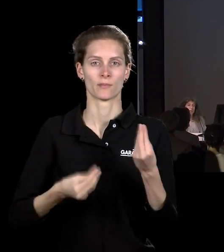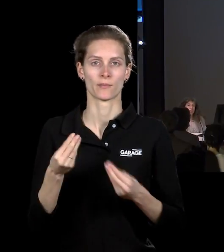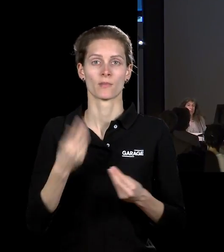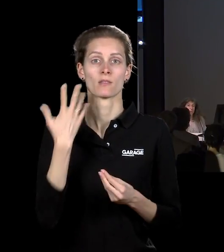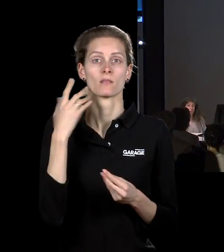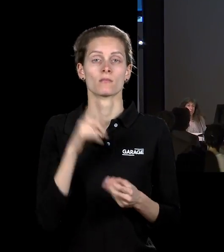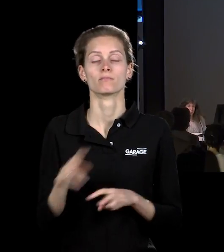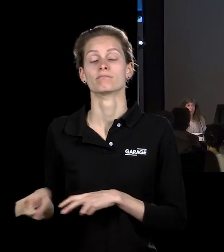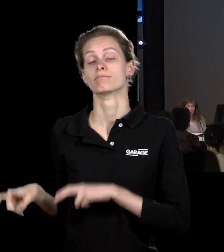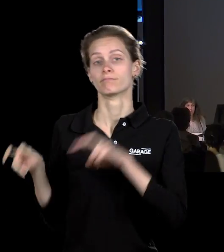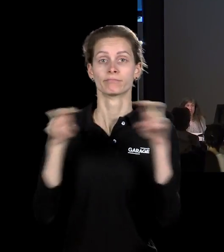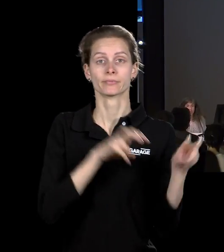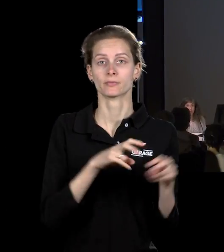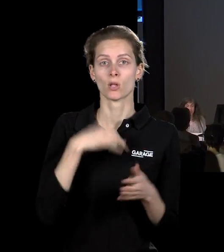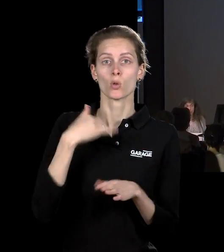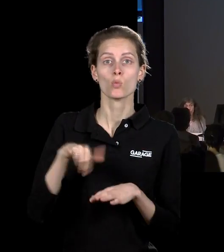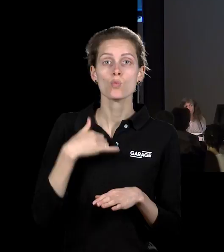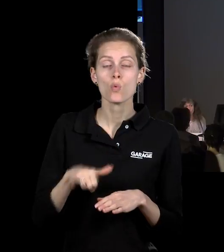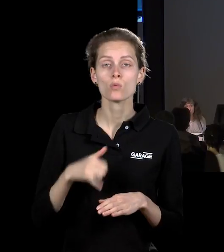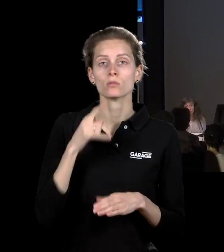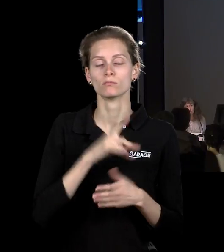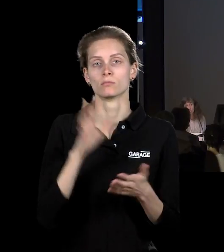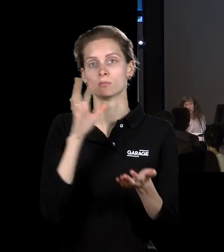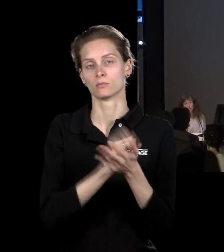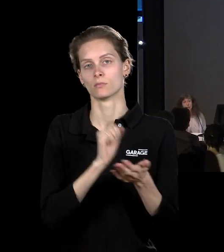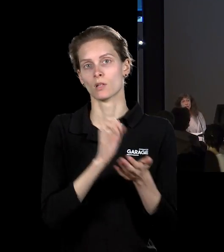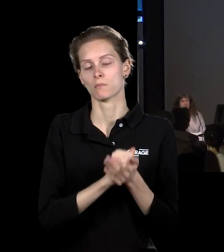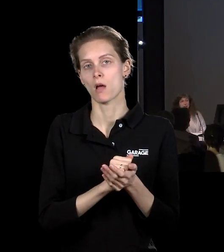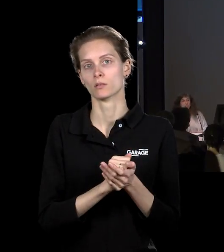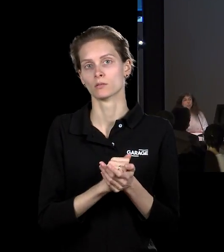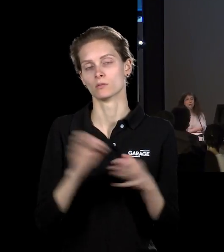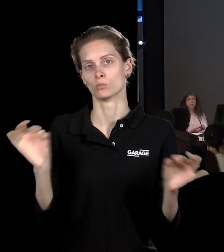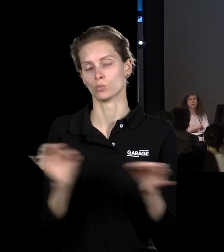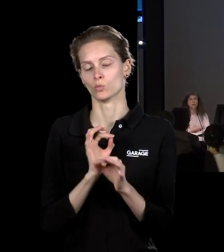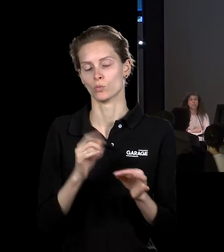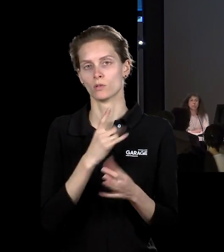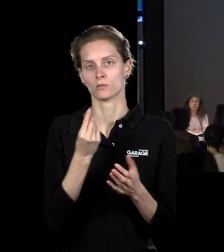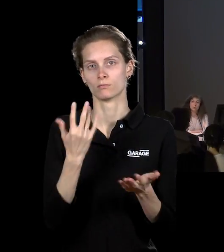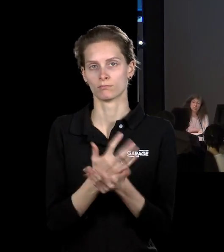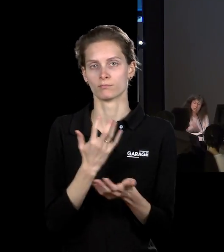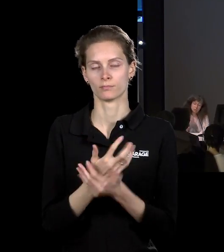уже перебирается в Нью-Йорк, он зарабатывал деньги тем, что он был музыкантом. И для него было очень